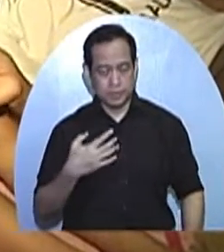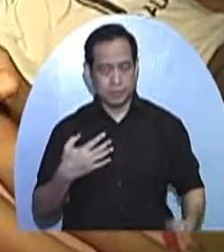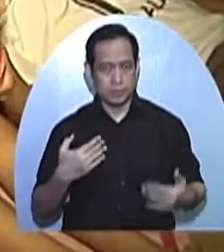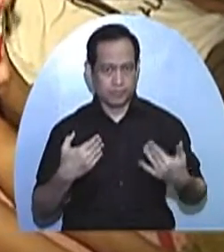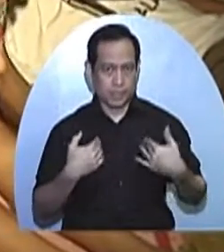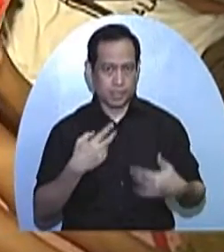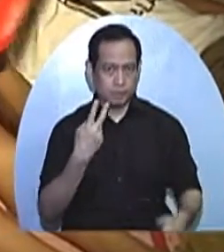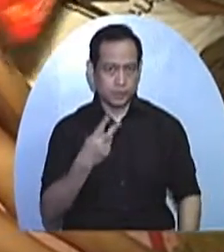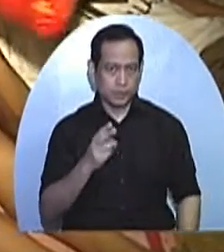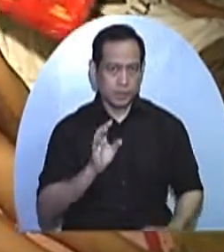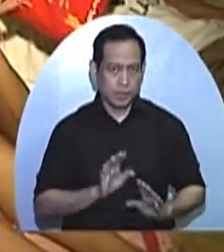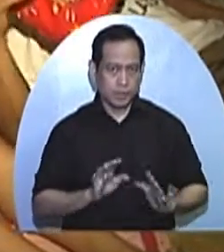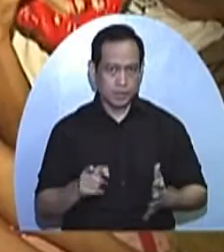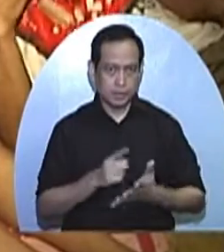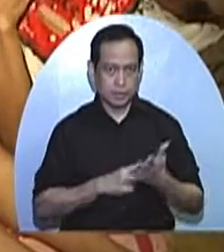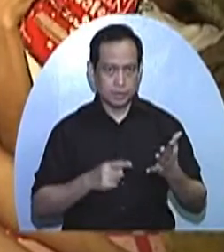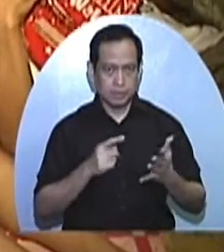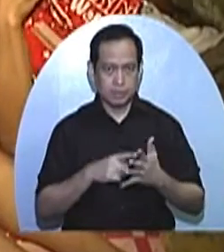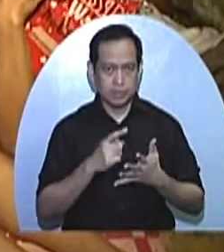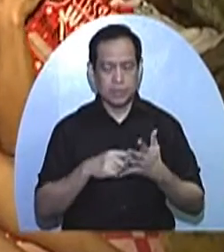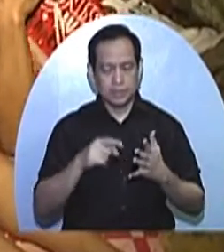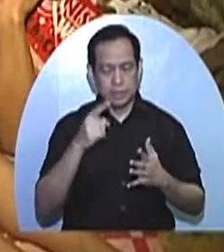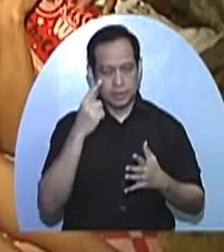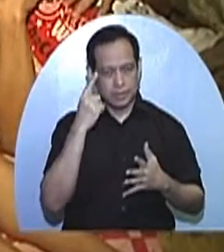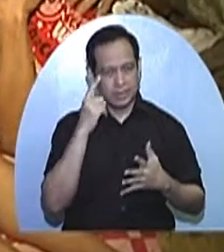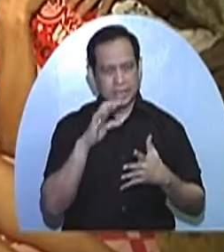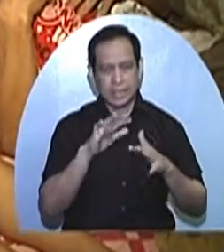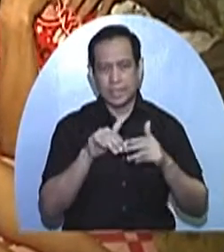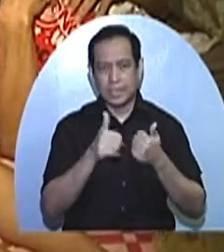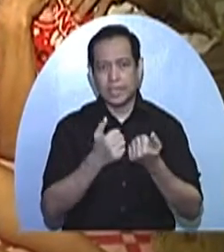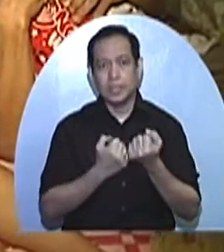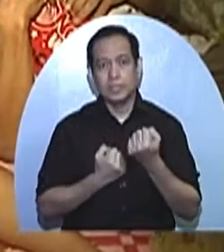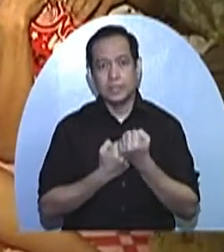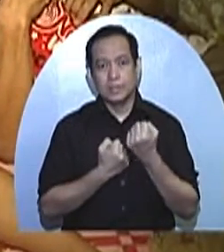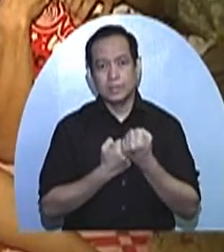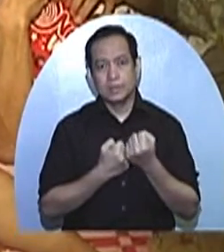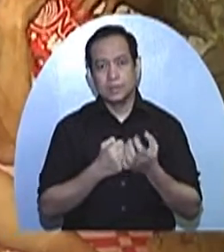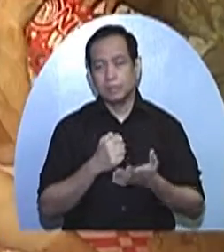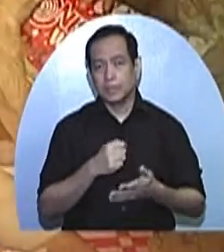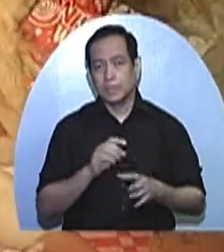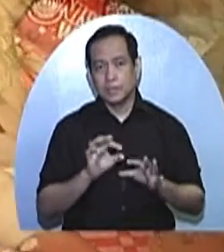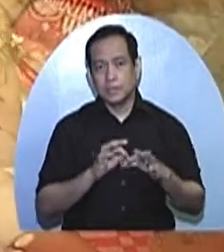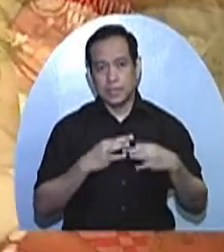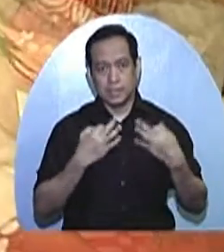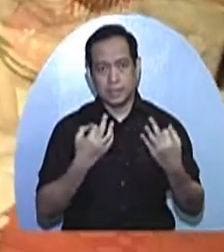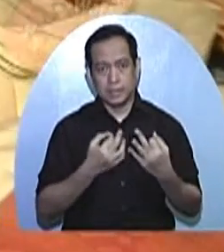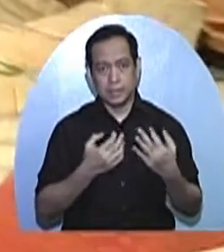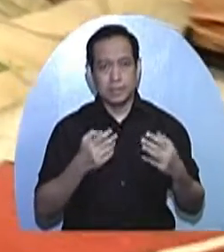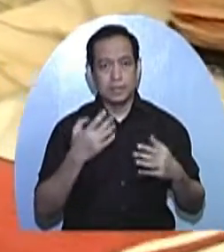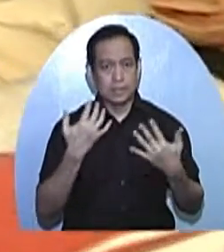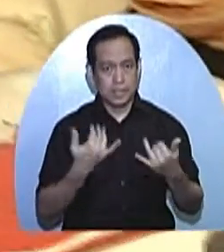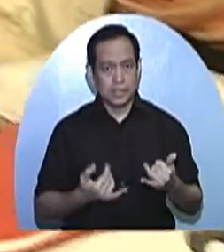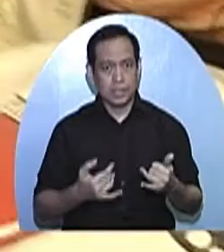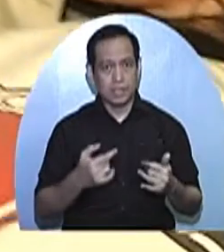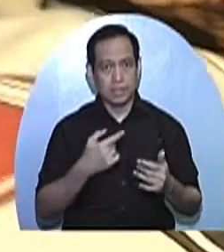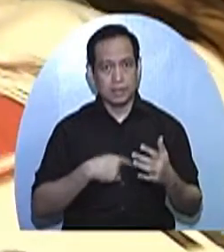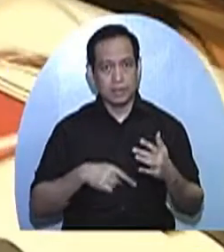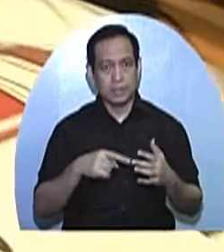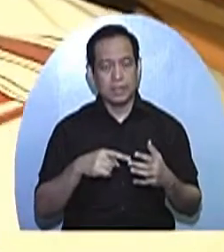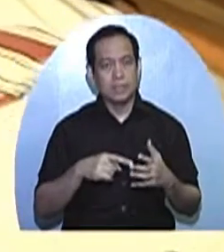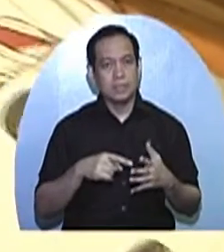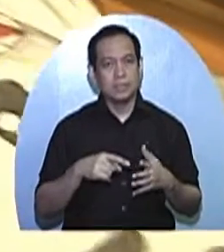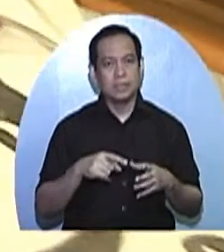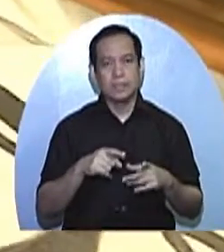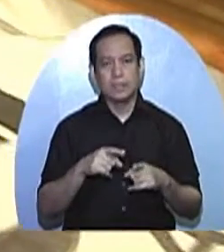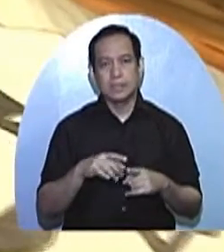kanilang anak. Ito ang nagiging palaisipan sa kanila kung paano pabubuhayin ang kanyang pamilya, gayong may karamdaman rin ang